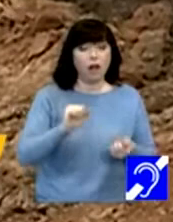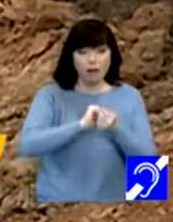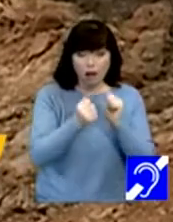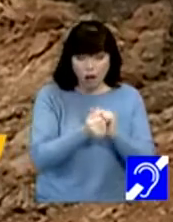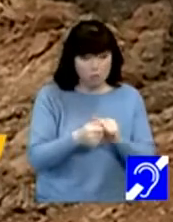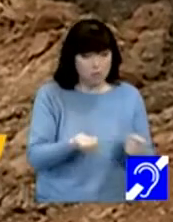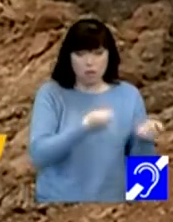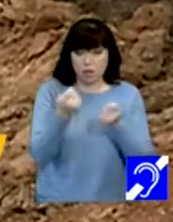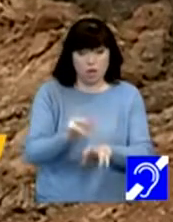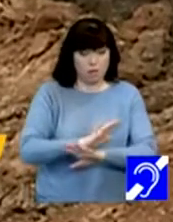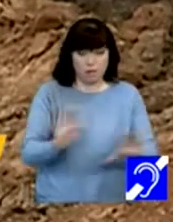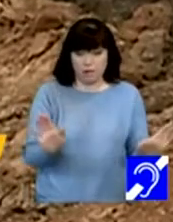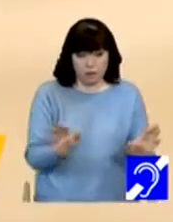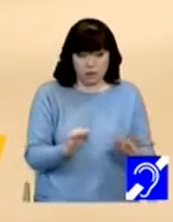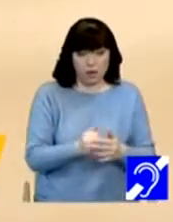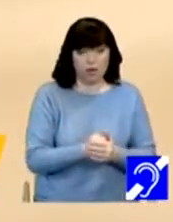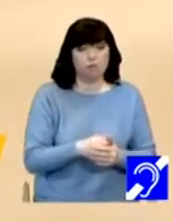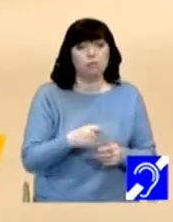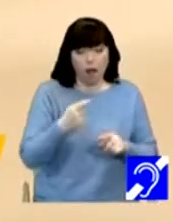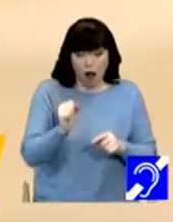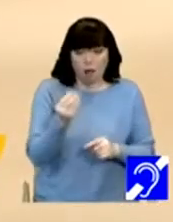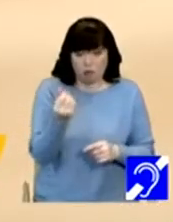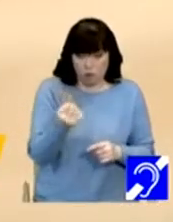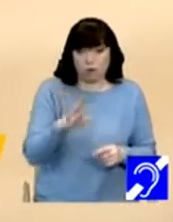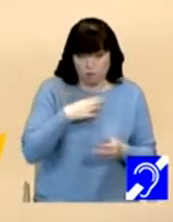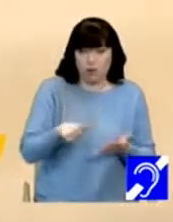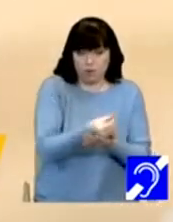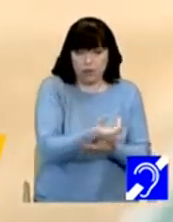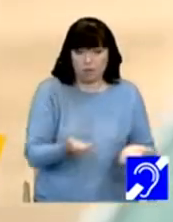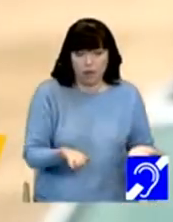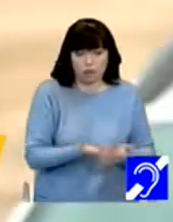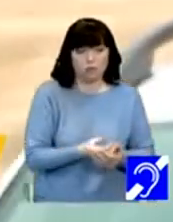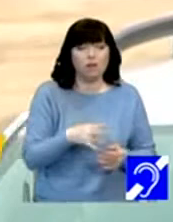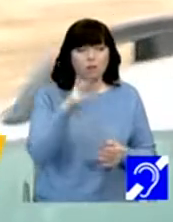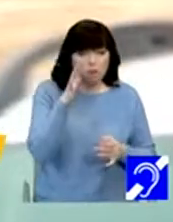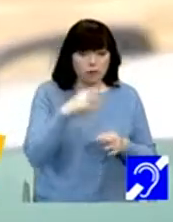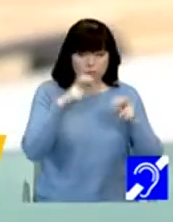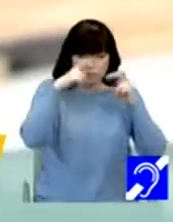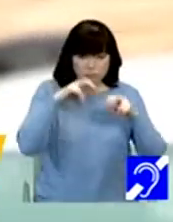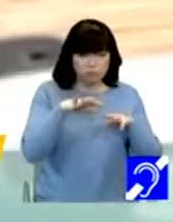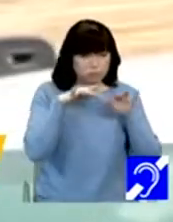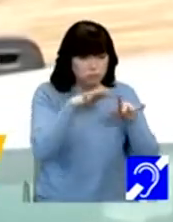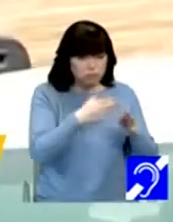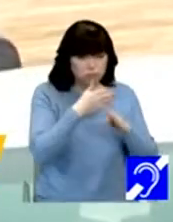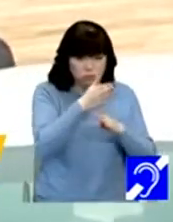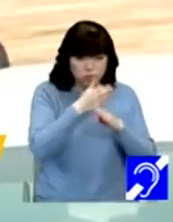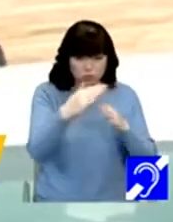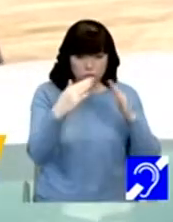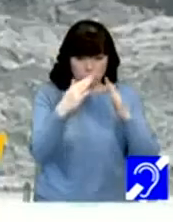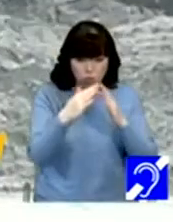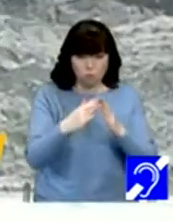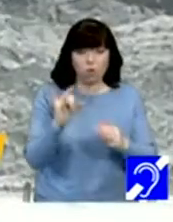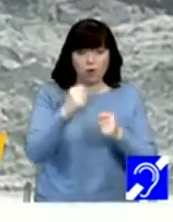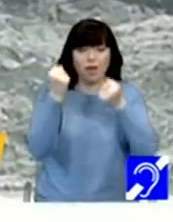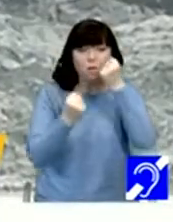nu a mai ajuns în depozitul companiei, deși banii au fost plătiți. În urma perchezițiilor efectuate în această dimineață la domiciliile și